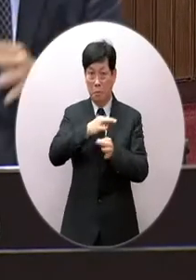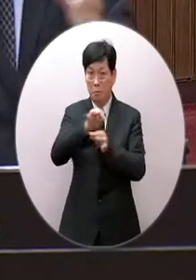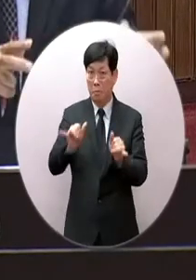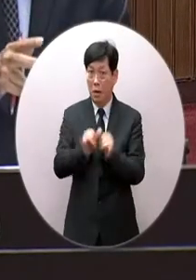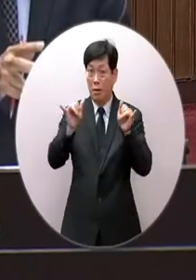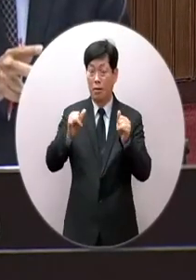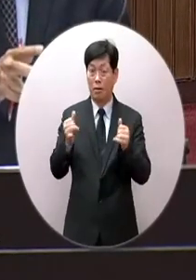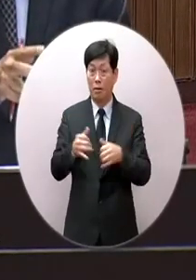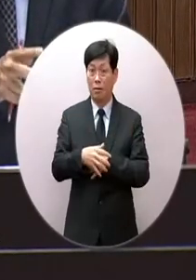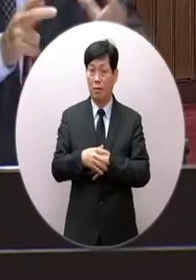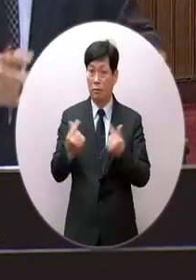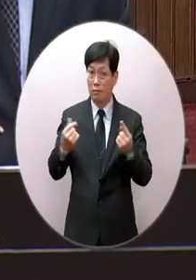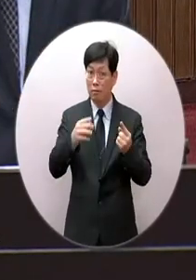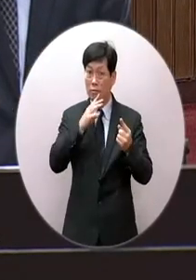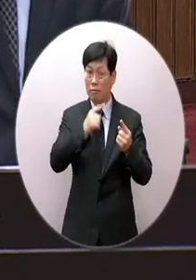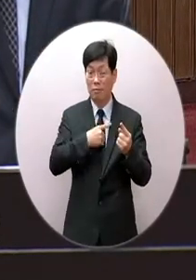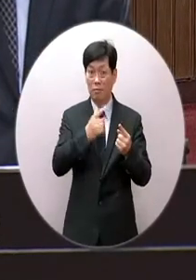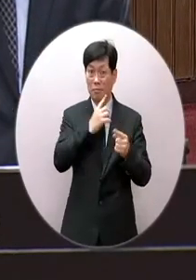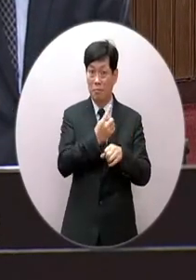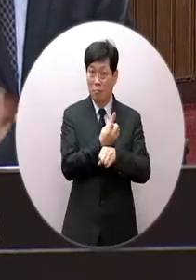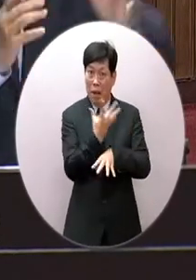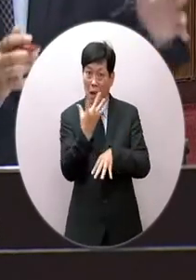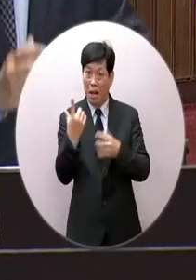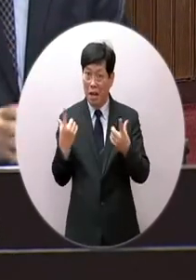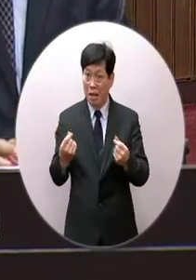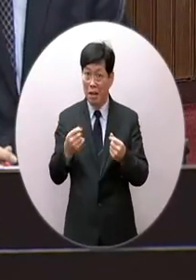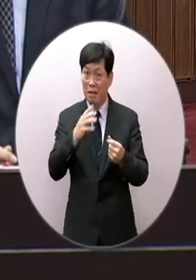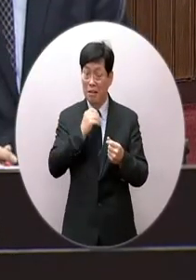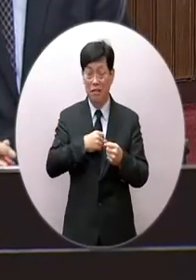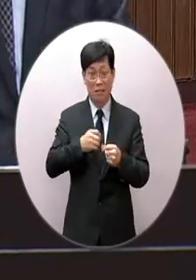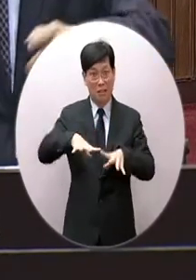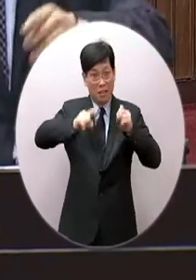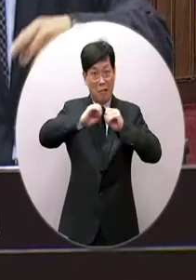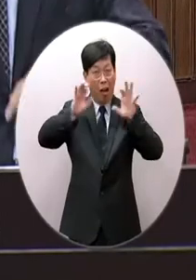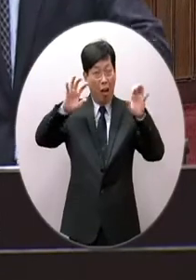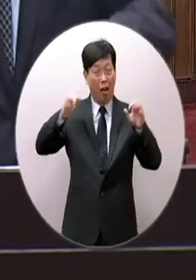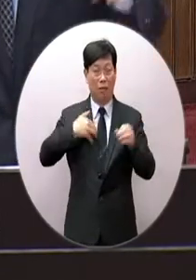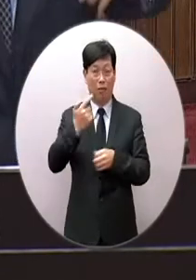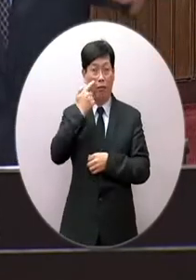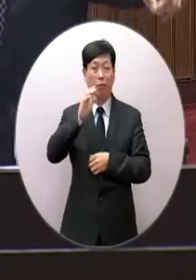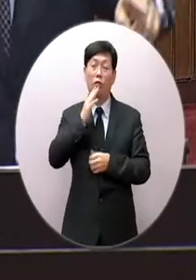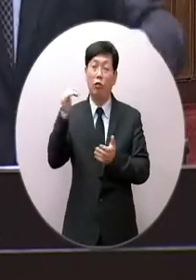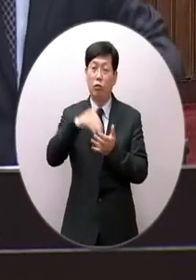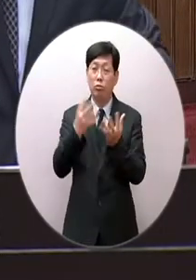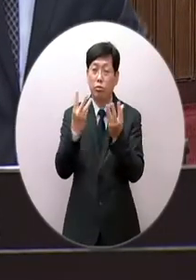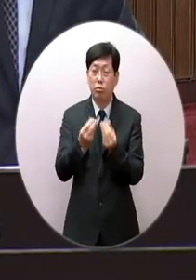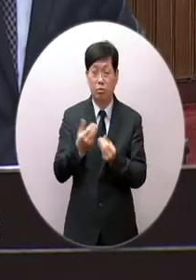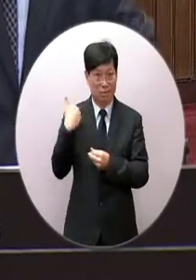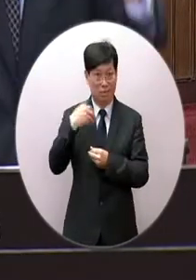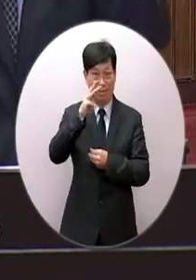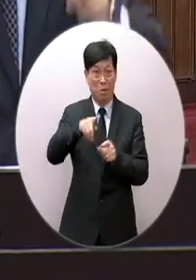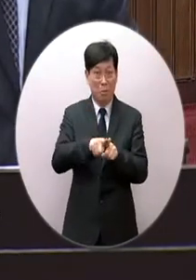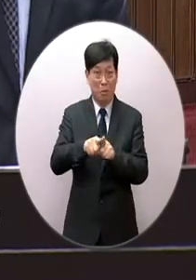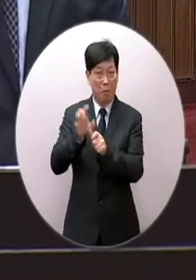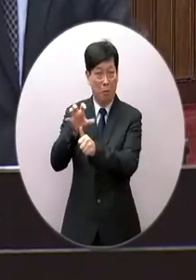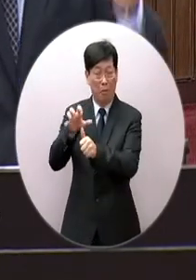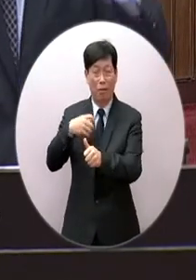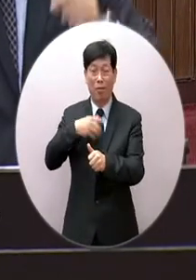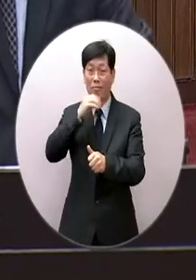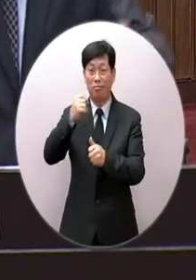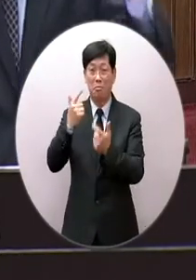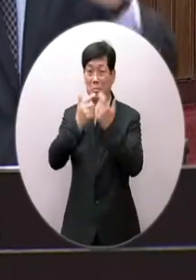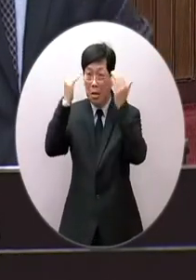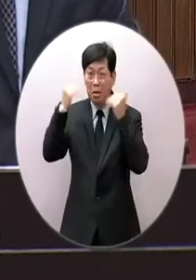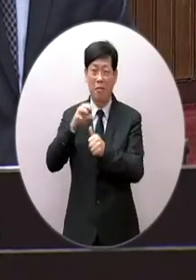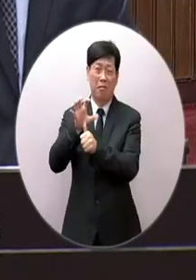像美朝的这个飞弹冲突，是雷大雨点小？之前这个川普骂这个金正恩也骂得很凶，什么火